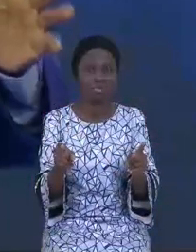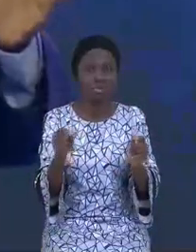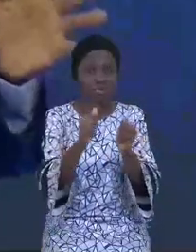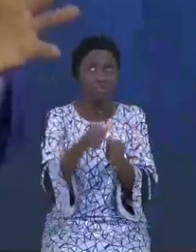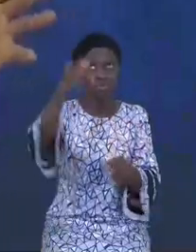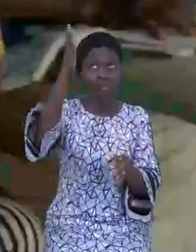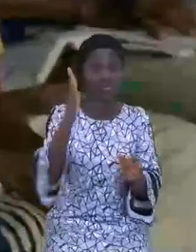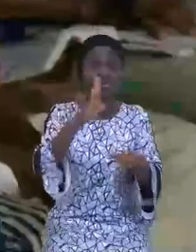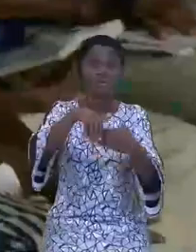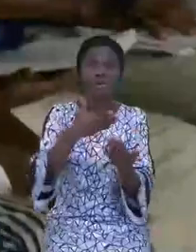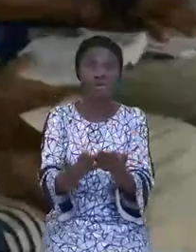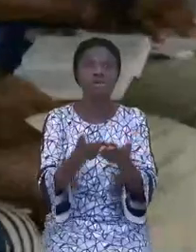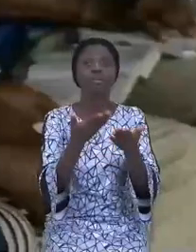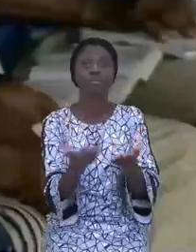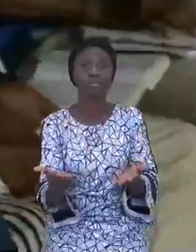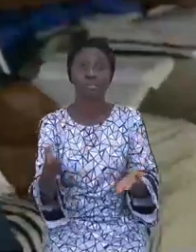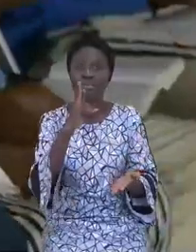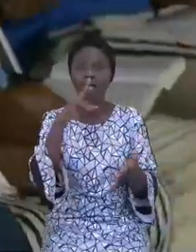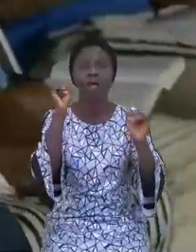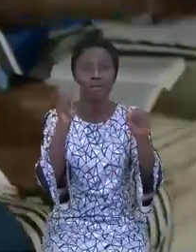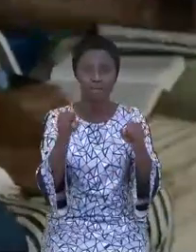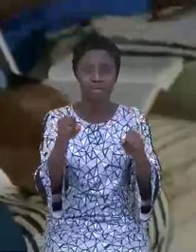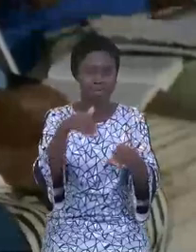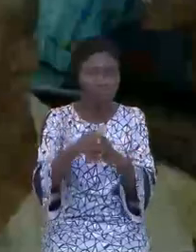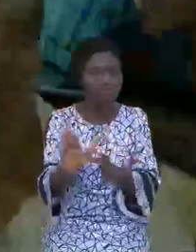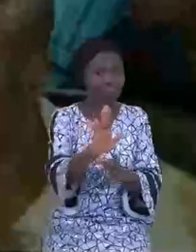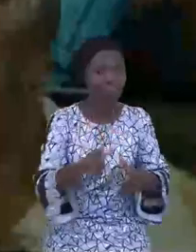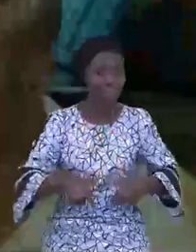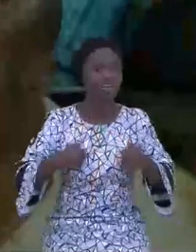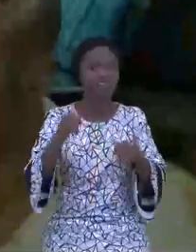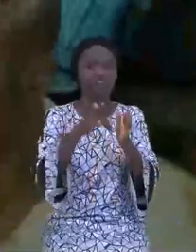à Dieu. Dans ta vie,